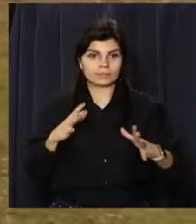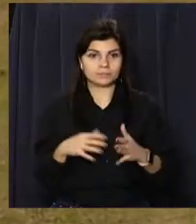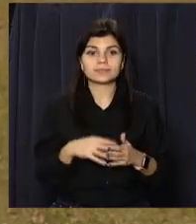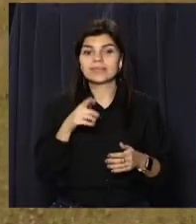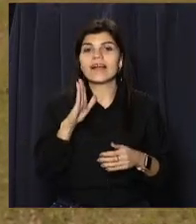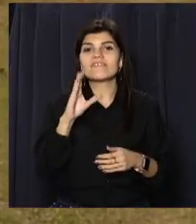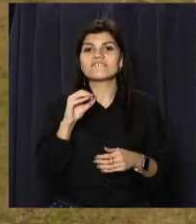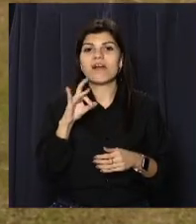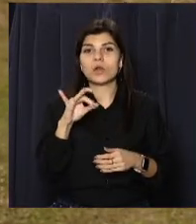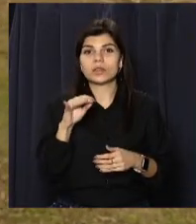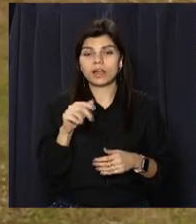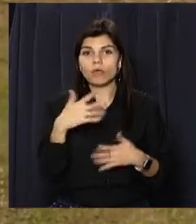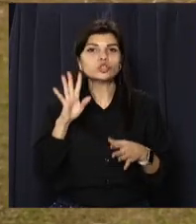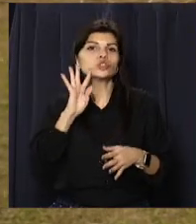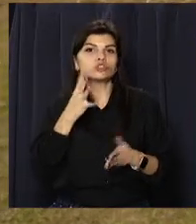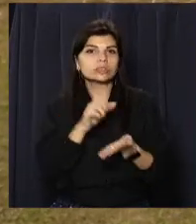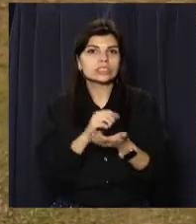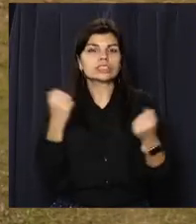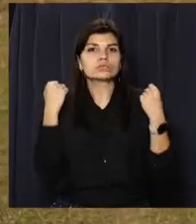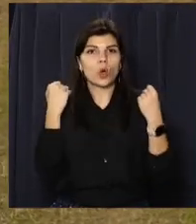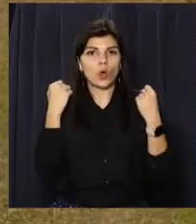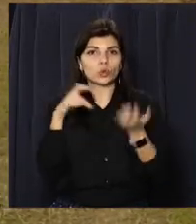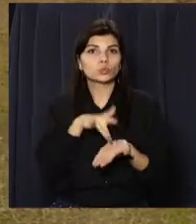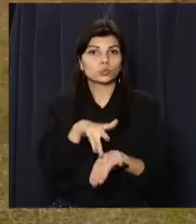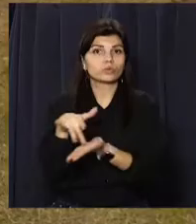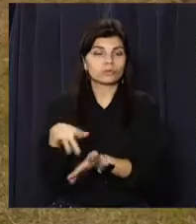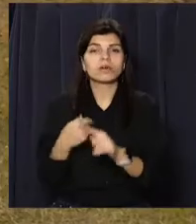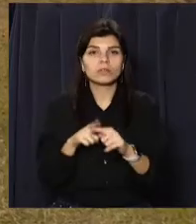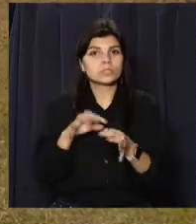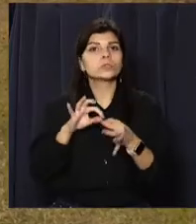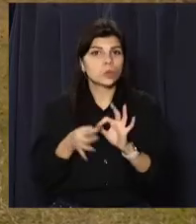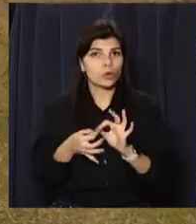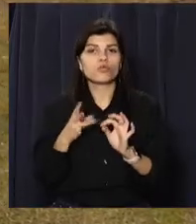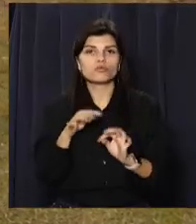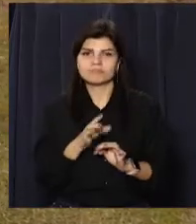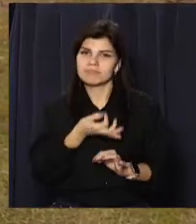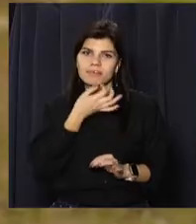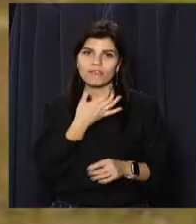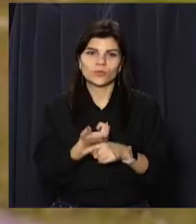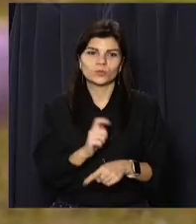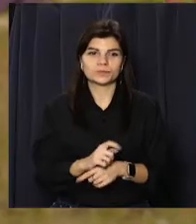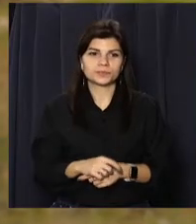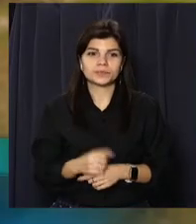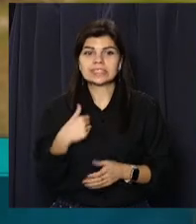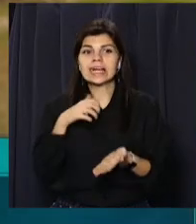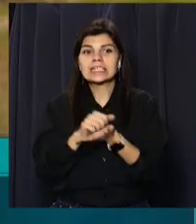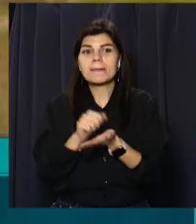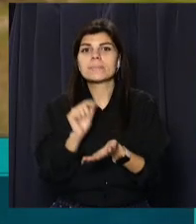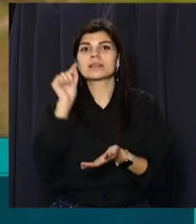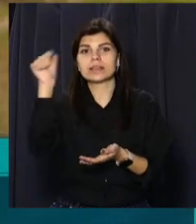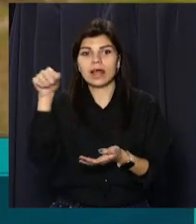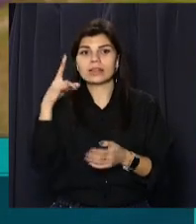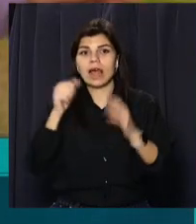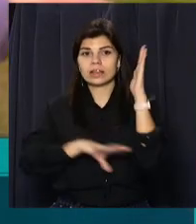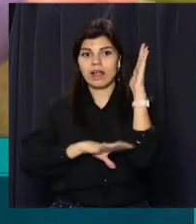Вероніка Педан вже 4 роки займається спортивним туризмом. Каже, це складно, але їй подобається. Ми займалися там на